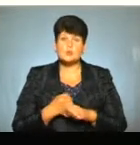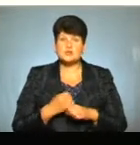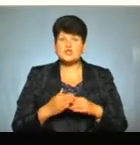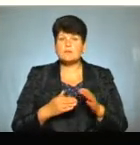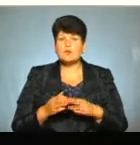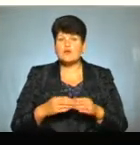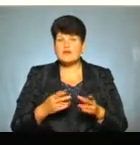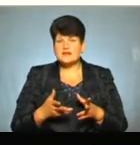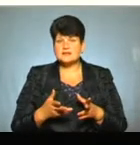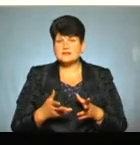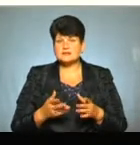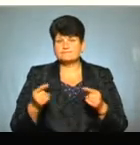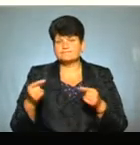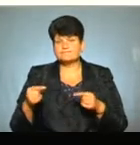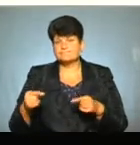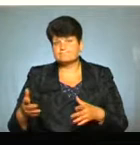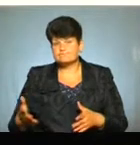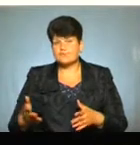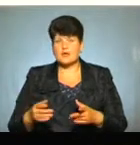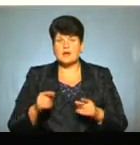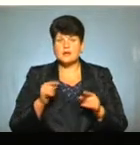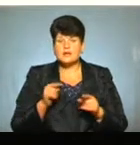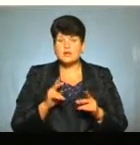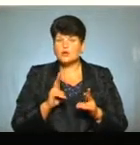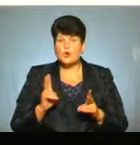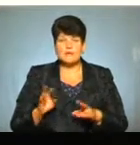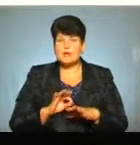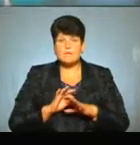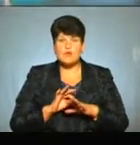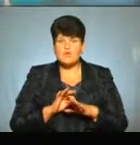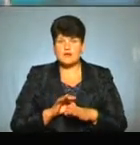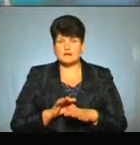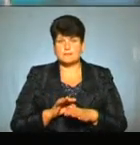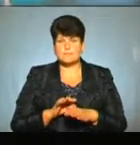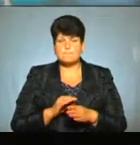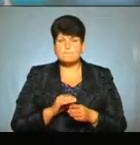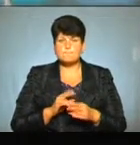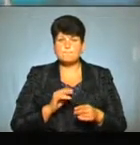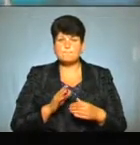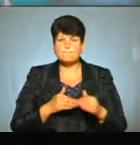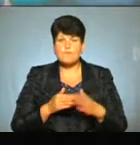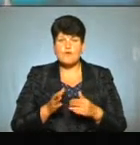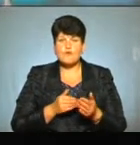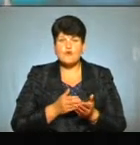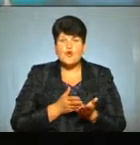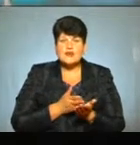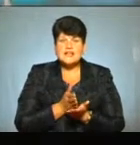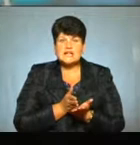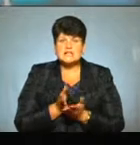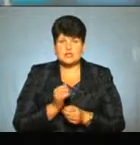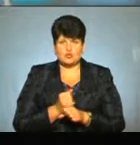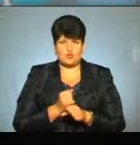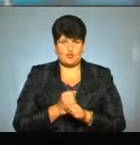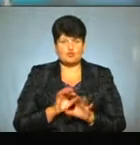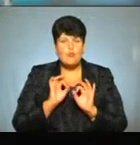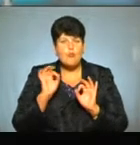робітничі професії знівелювалися. Разом з тим, ніхто не проводив таку профорієнтаційну роботу, можна сказати, ніхто не